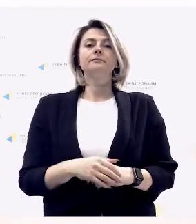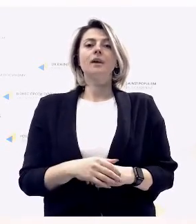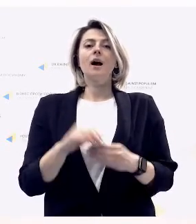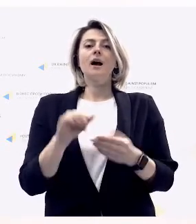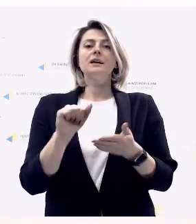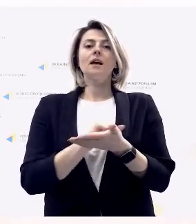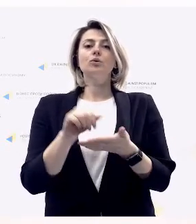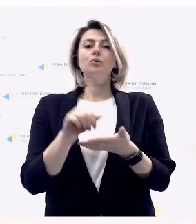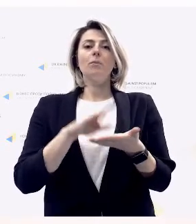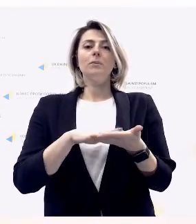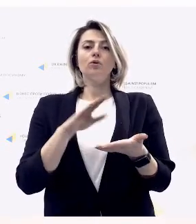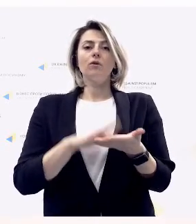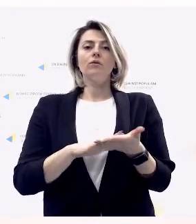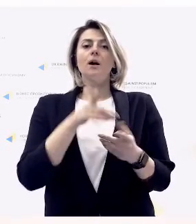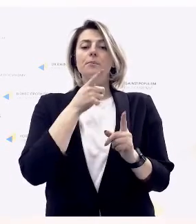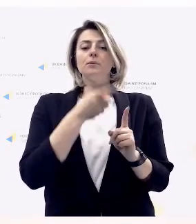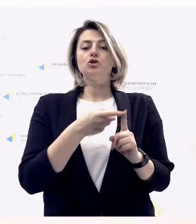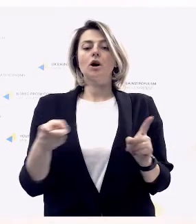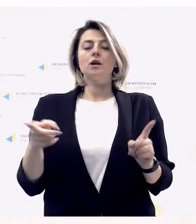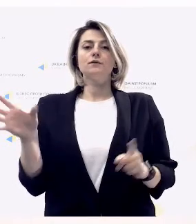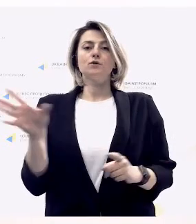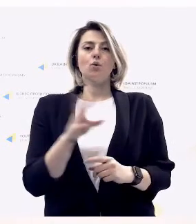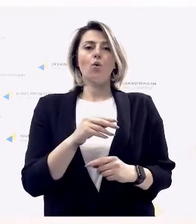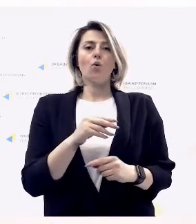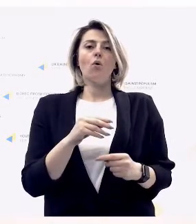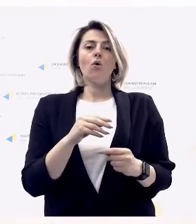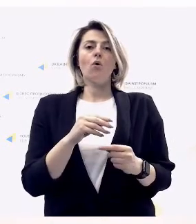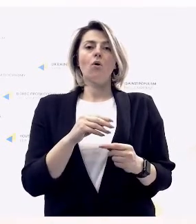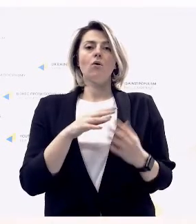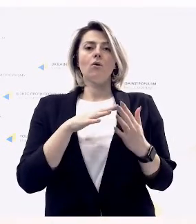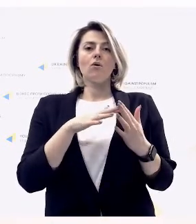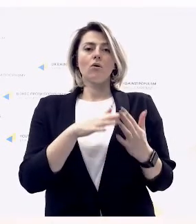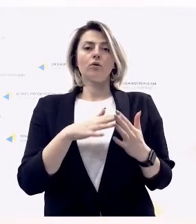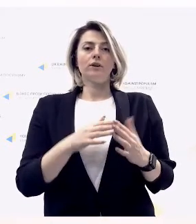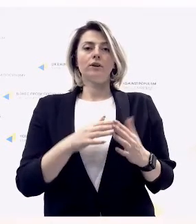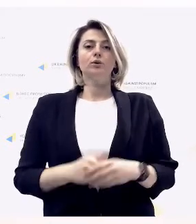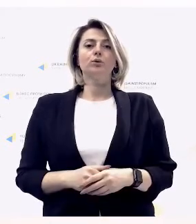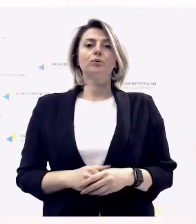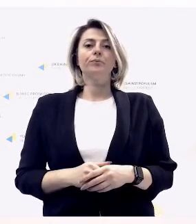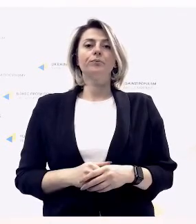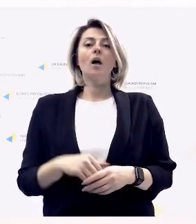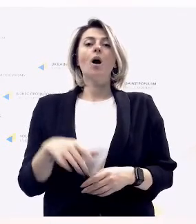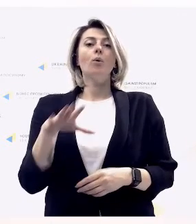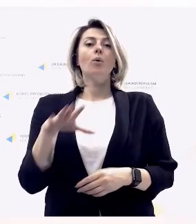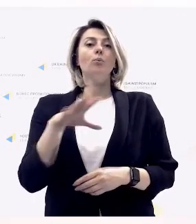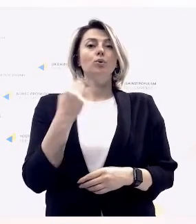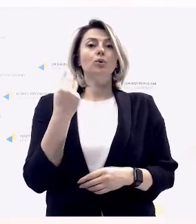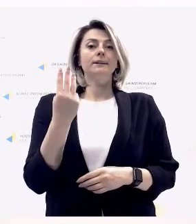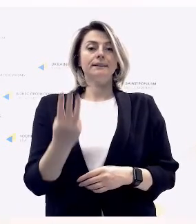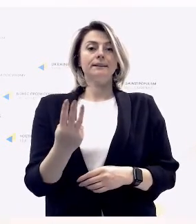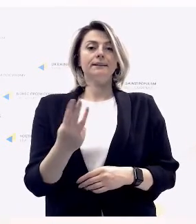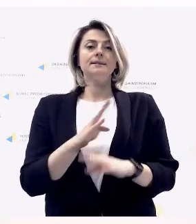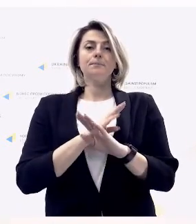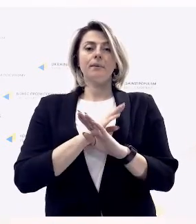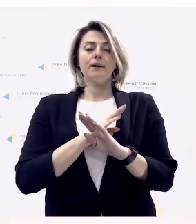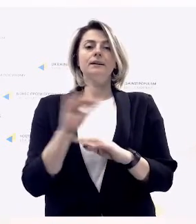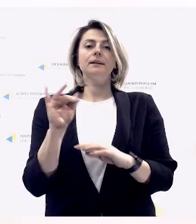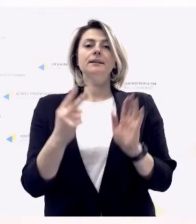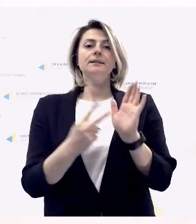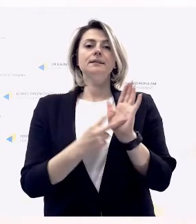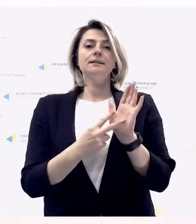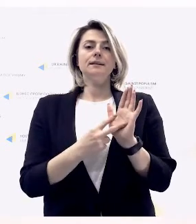занотована під час цього конфлікту. І, але були 3 смерті і